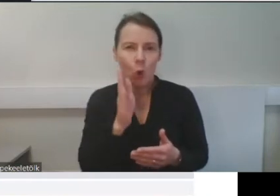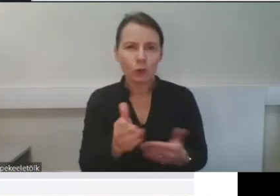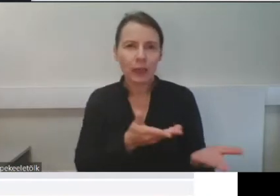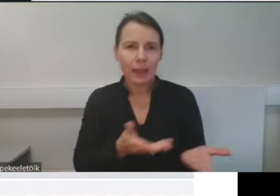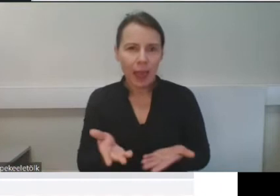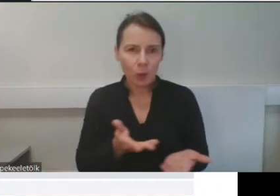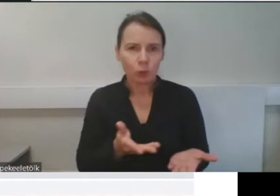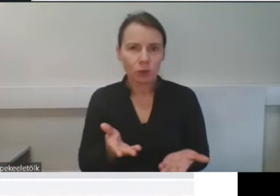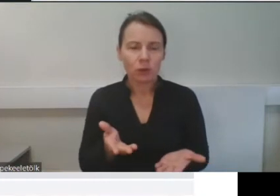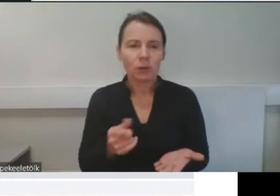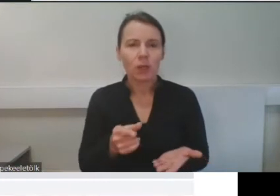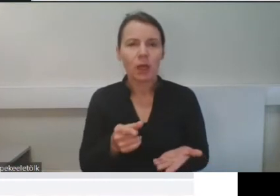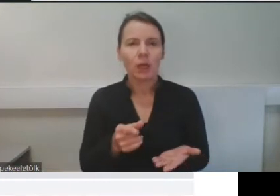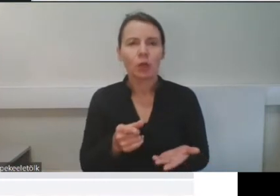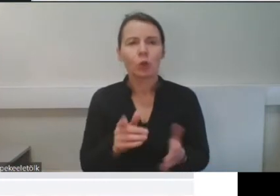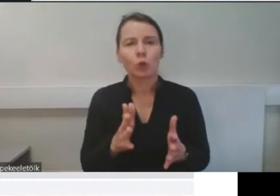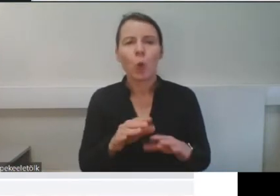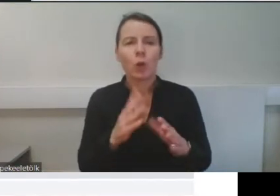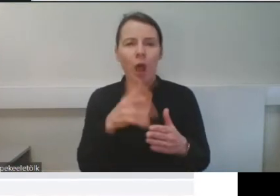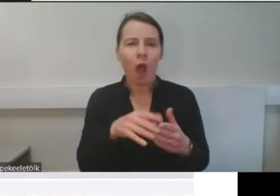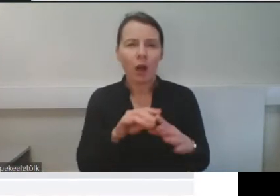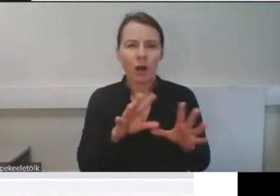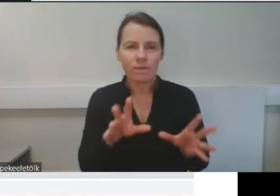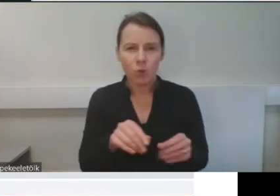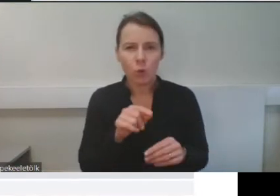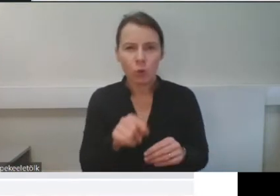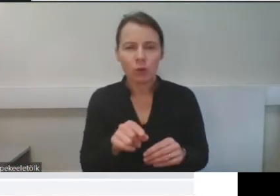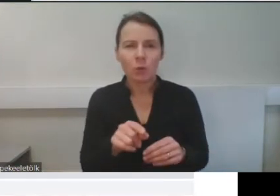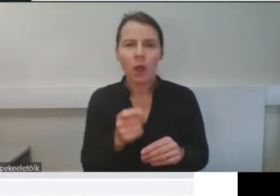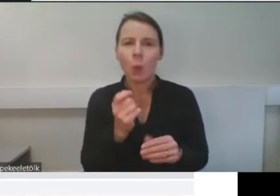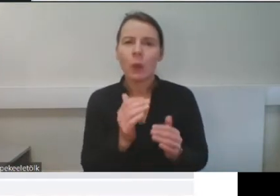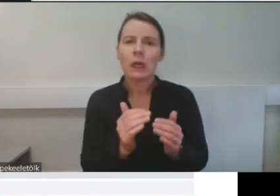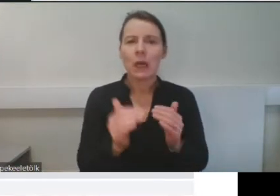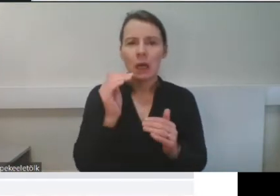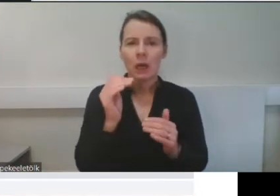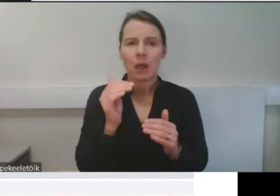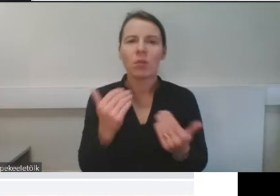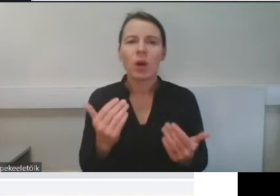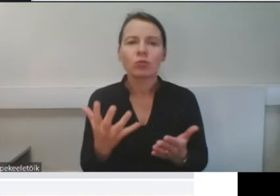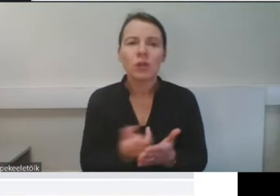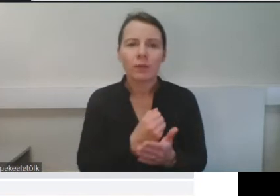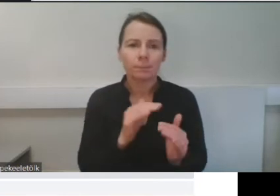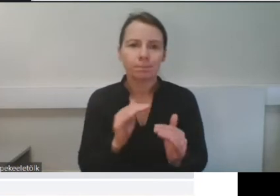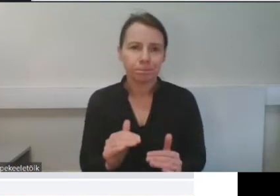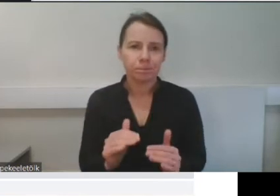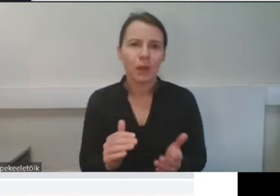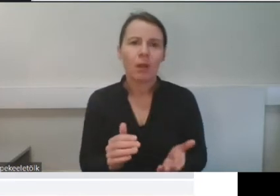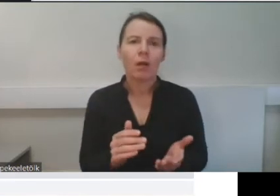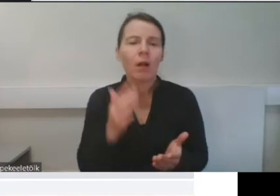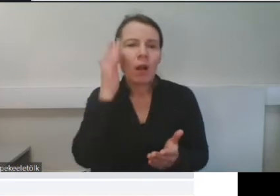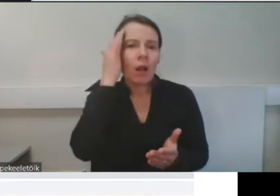me teame, et üldhooldusel peamiselt on vanemaealised inimesed, et seal võibolla ka puue ei mängi nii suurt